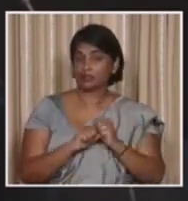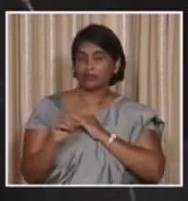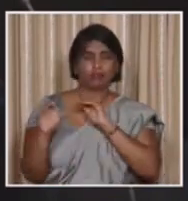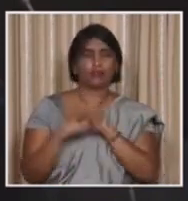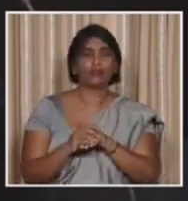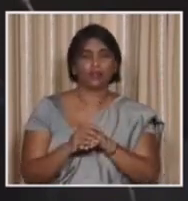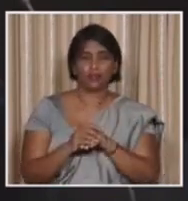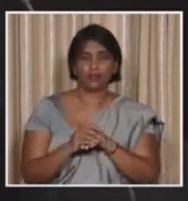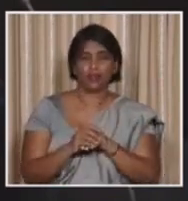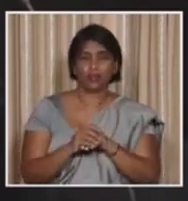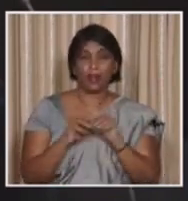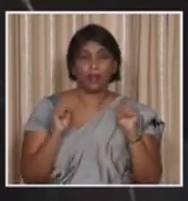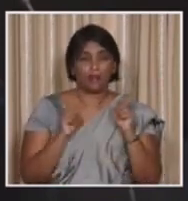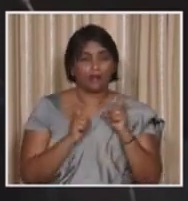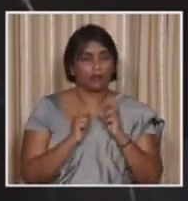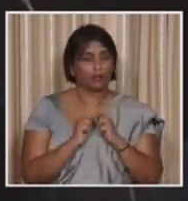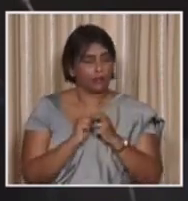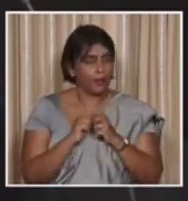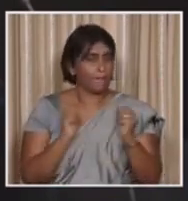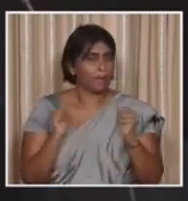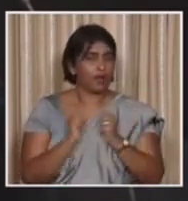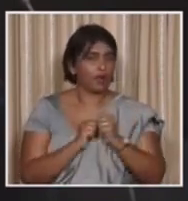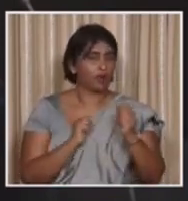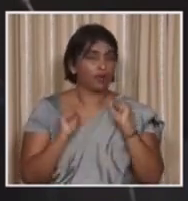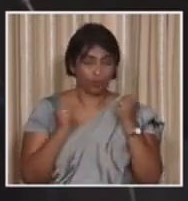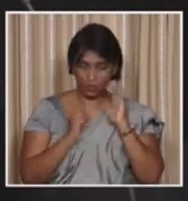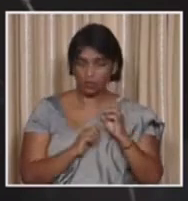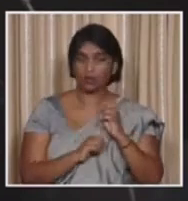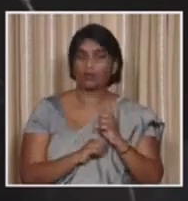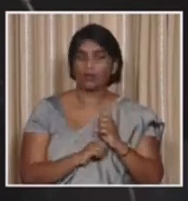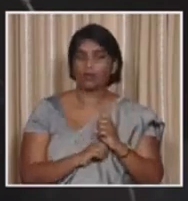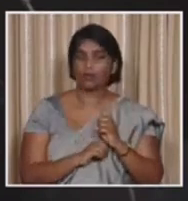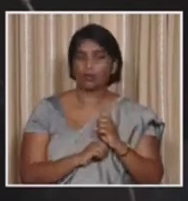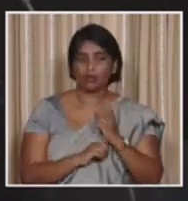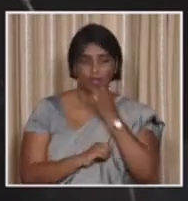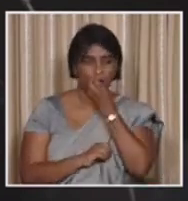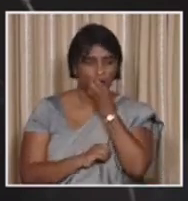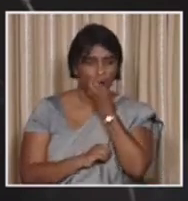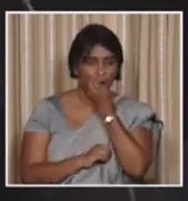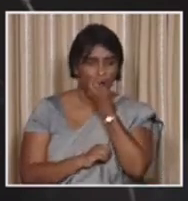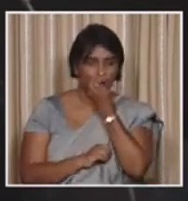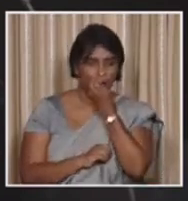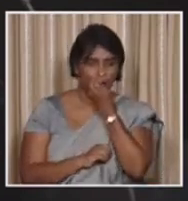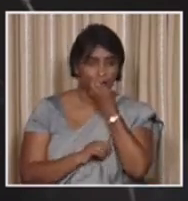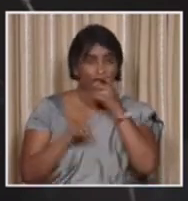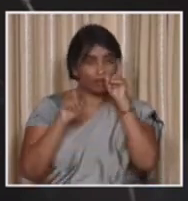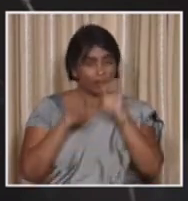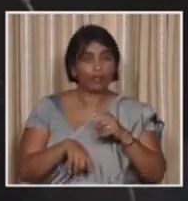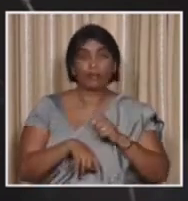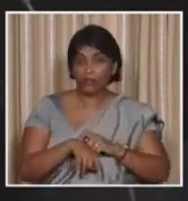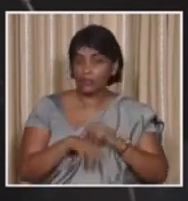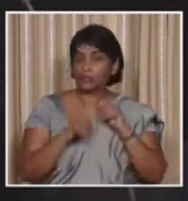මැදිහත් වෙලා එතන භයානක තත්ත්වයක් නිර්මාණය කරන්න උත්සාහ කරා. කරුණා කළ එවැනි